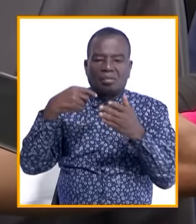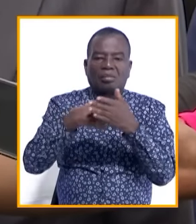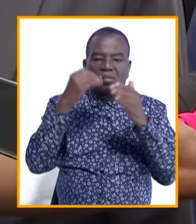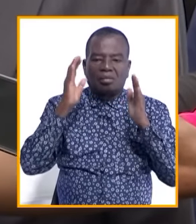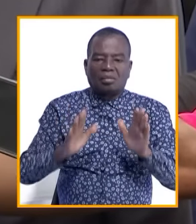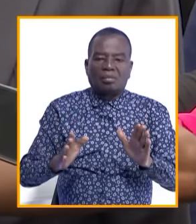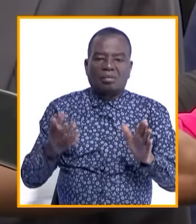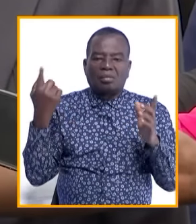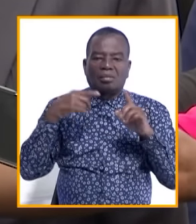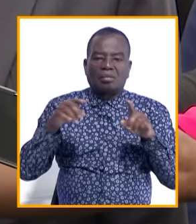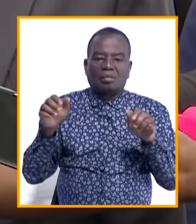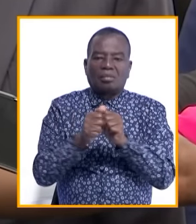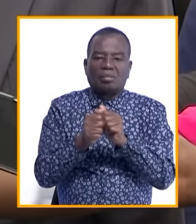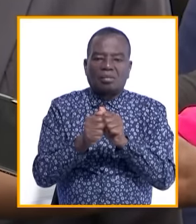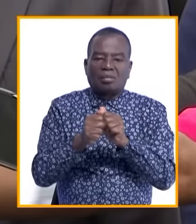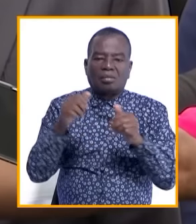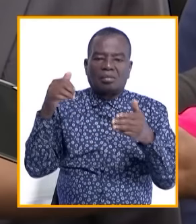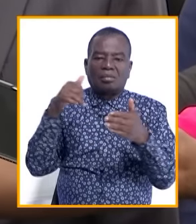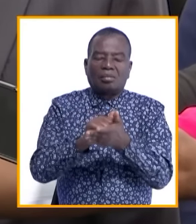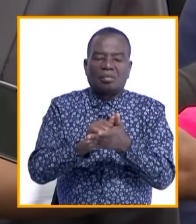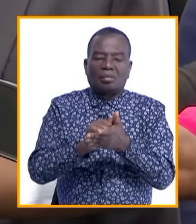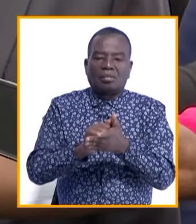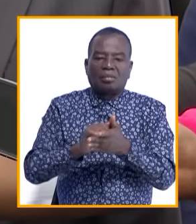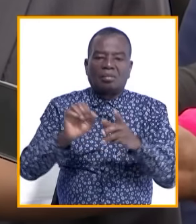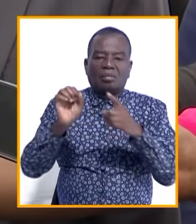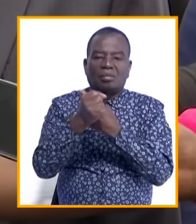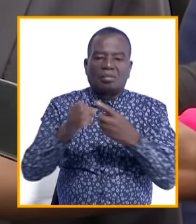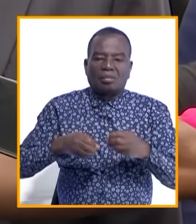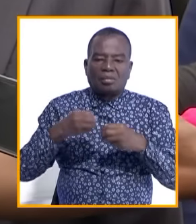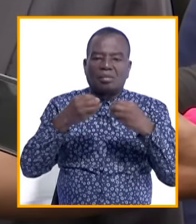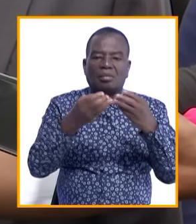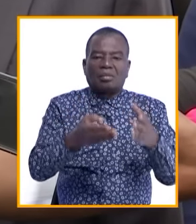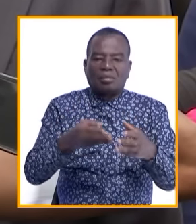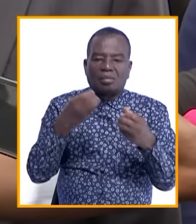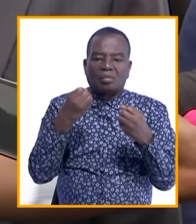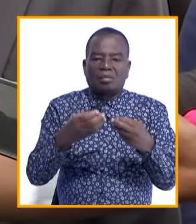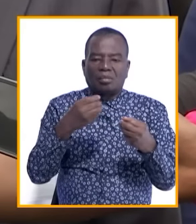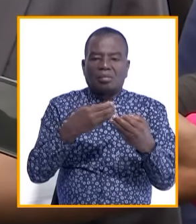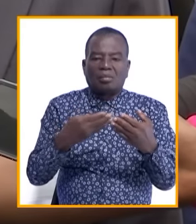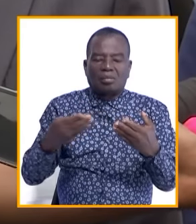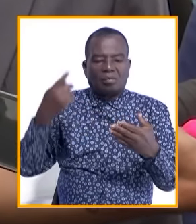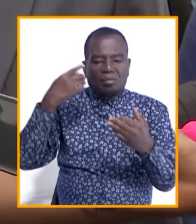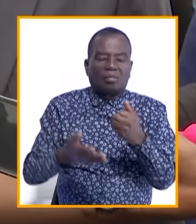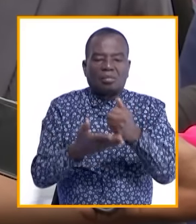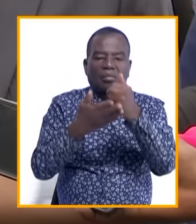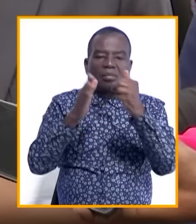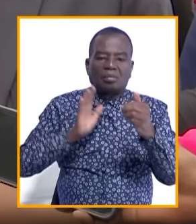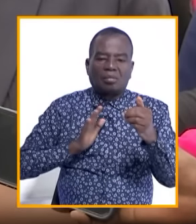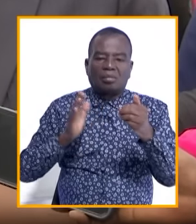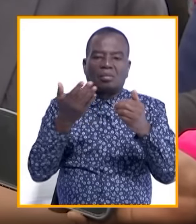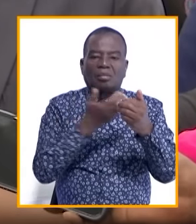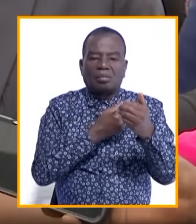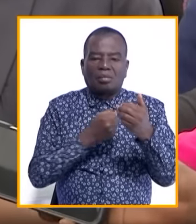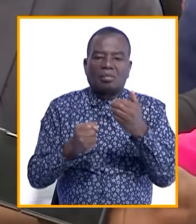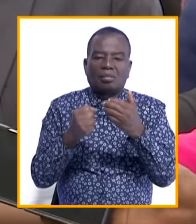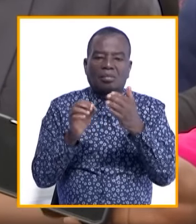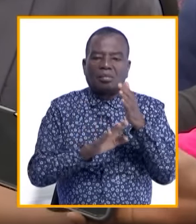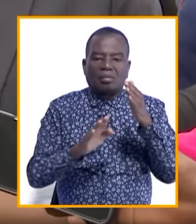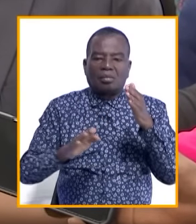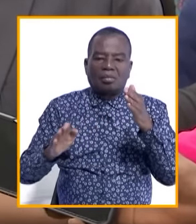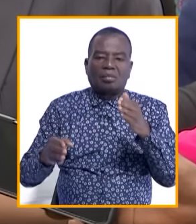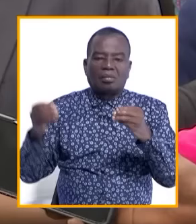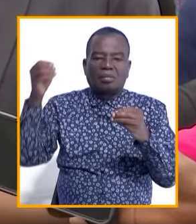l'avènement de cette situation, a déployé tous les moyens possibles pour aider nos enfants en complément de tout ce que l'État de